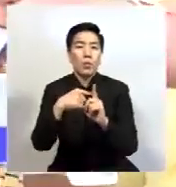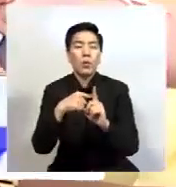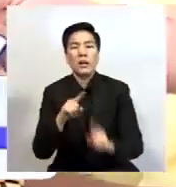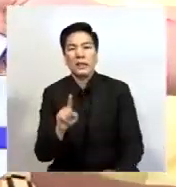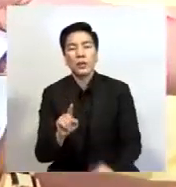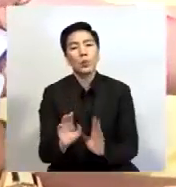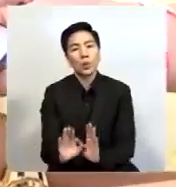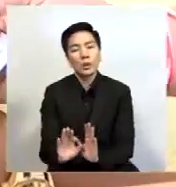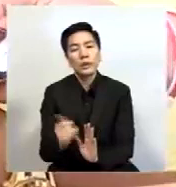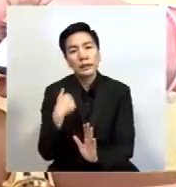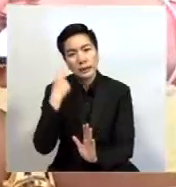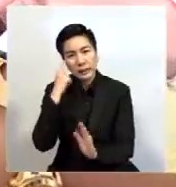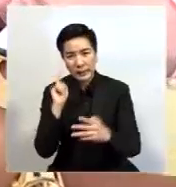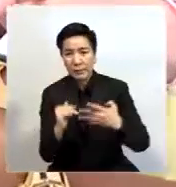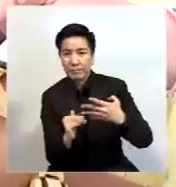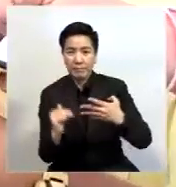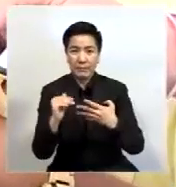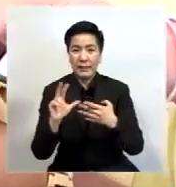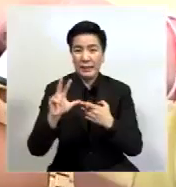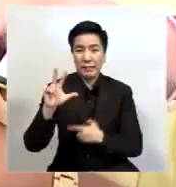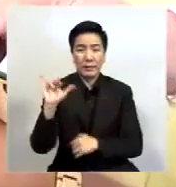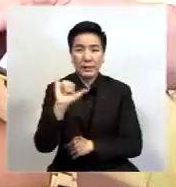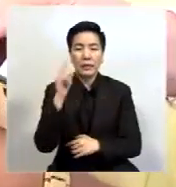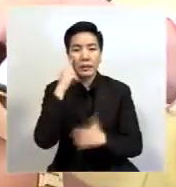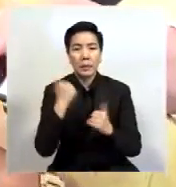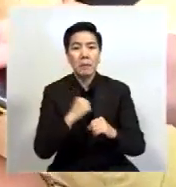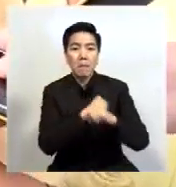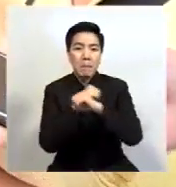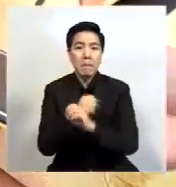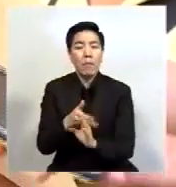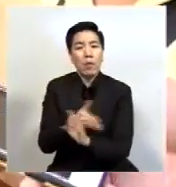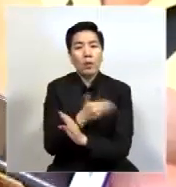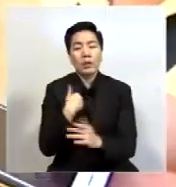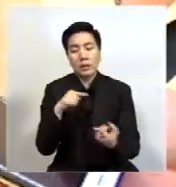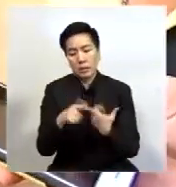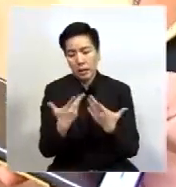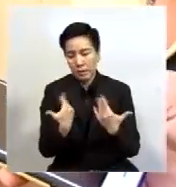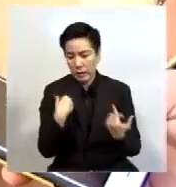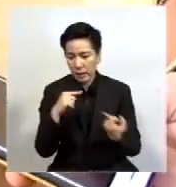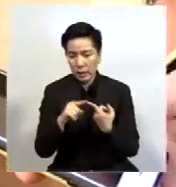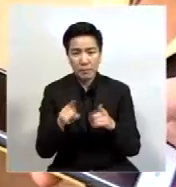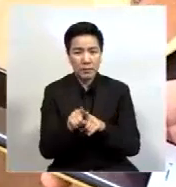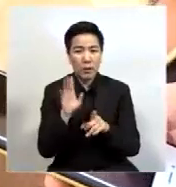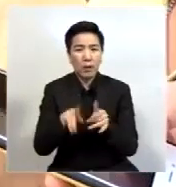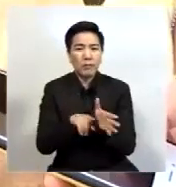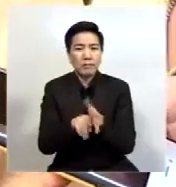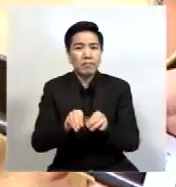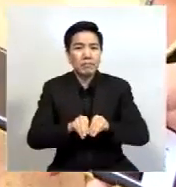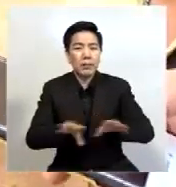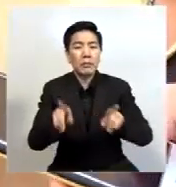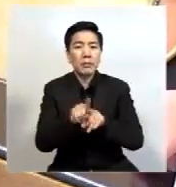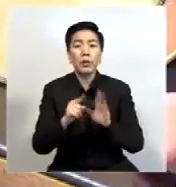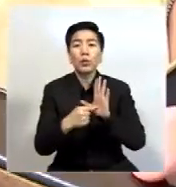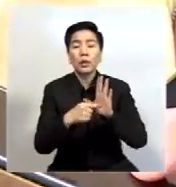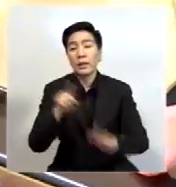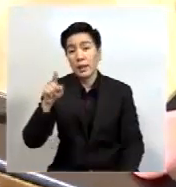ครับมันยังไม่ถึงระดับ3แต่ว่าเราก็ป้องกันไว้ก่อนเพราะว่าอย่างกรณีมีเคสซูเปอร์สเปรดเดอร์อย่างที่เกาหลีอ